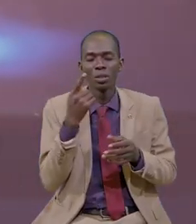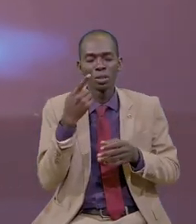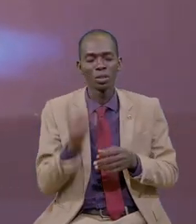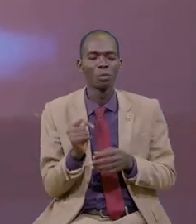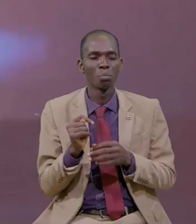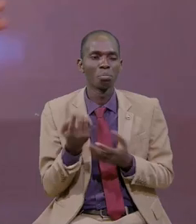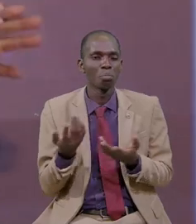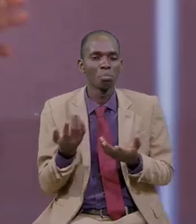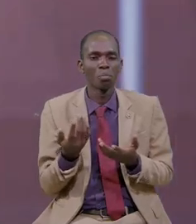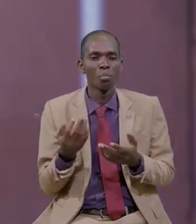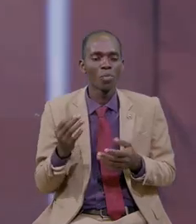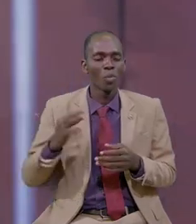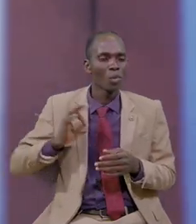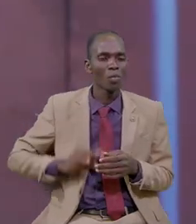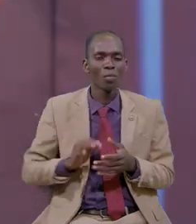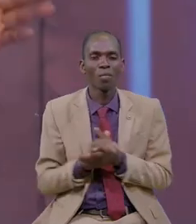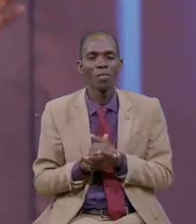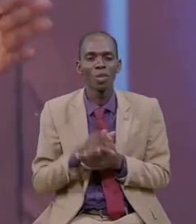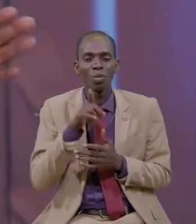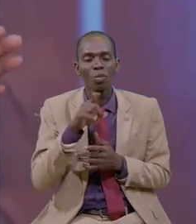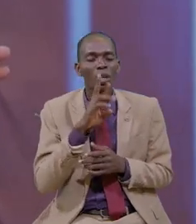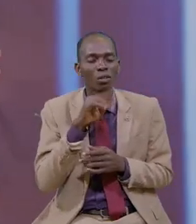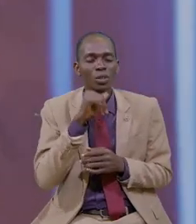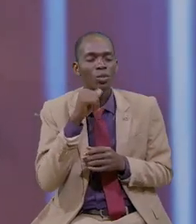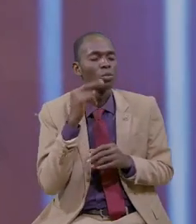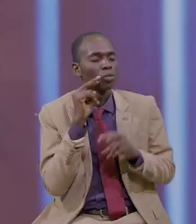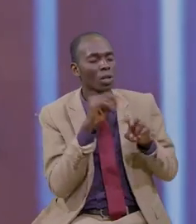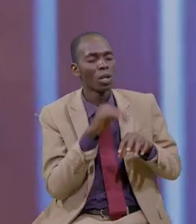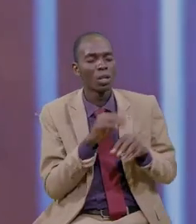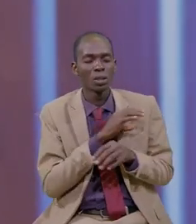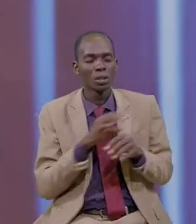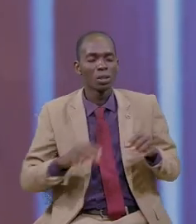pas à l'éternité. Ils ne pensent même pas à l'évaluation du ciel